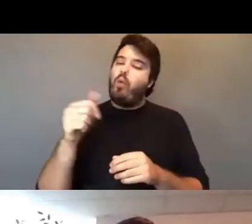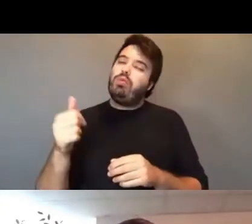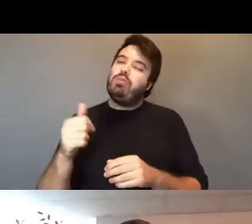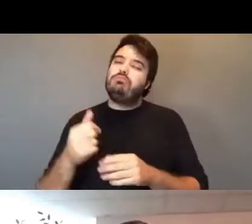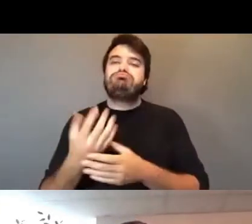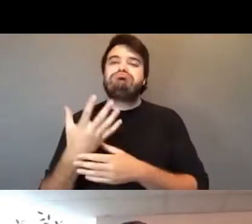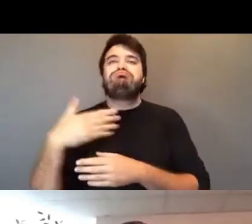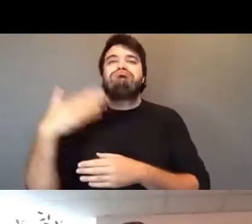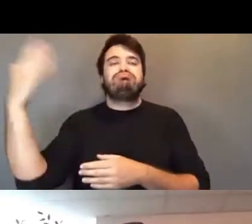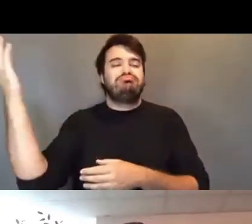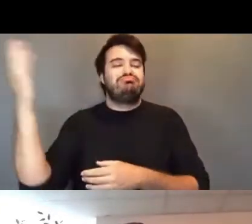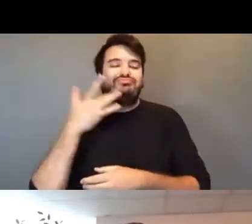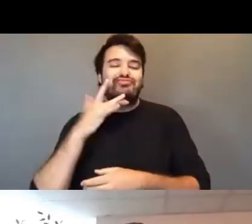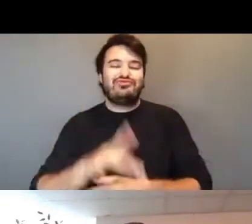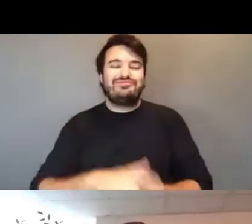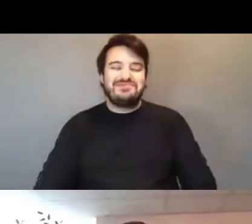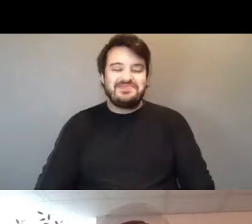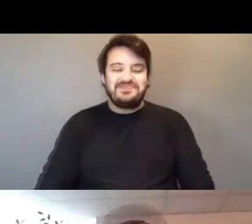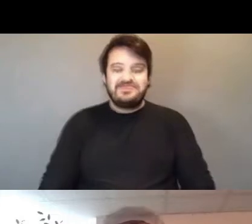tard.